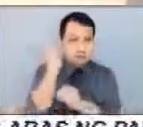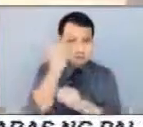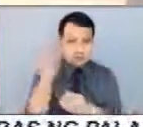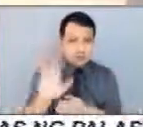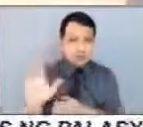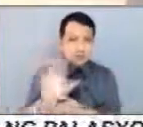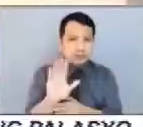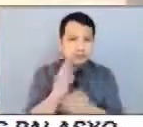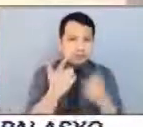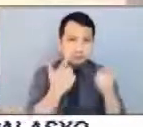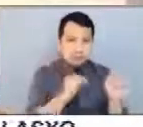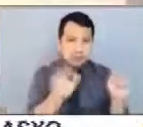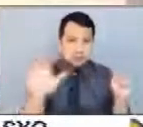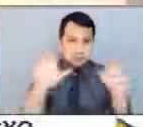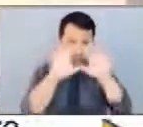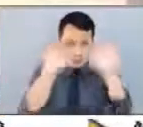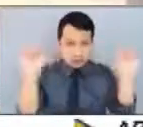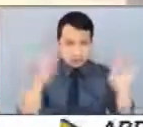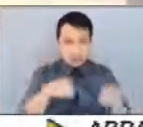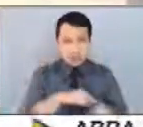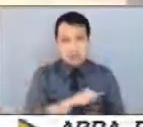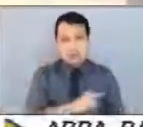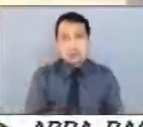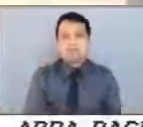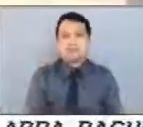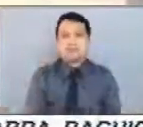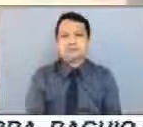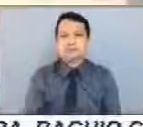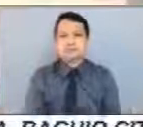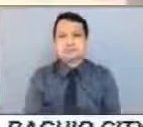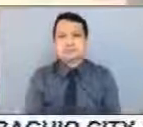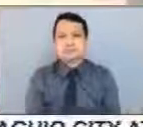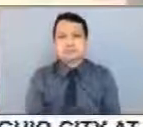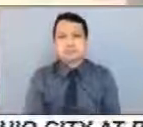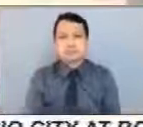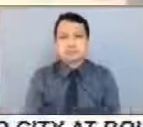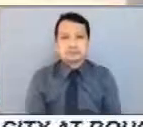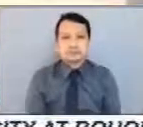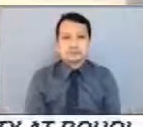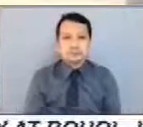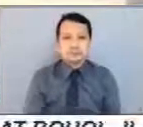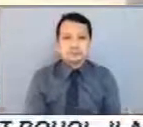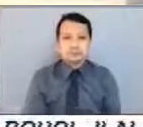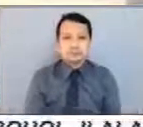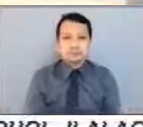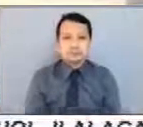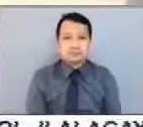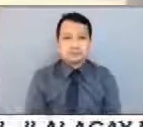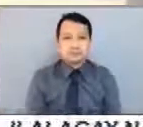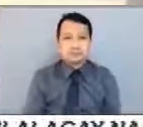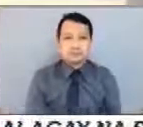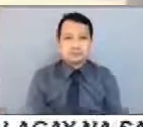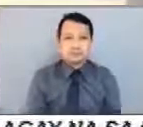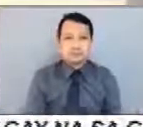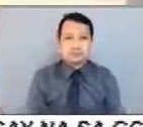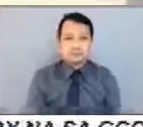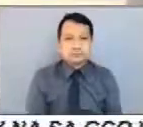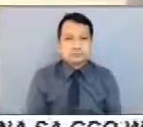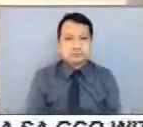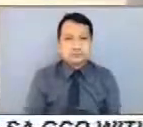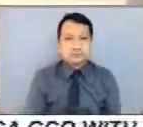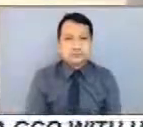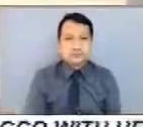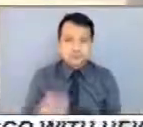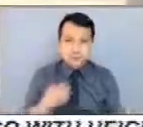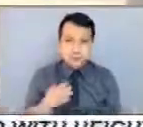3, most wanted person sa Muntinlupa na may kasong homicide, arestado si